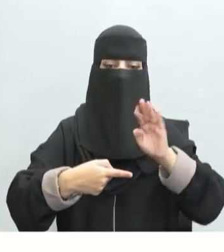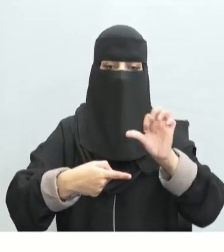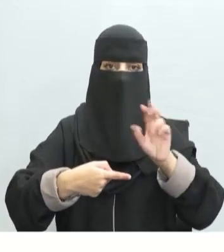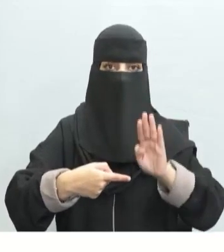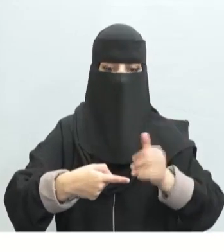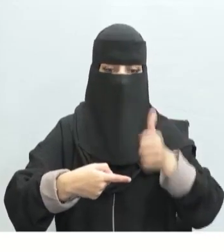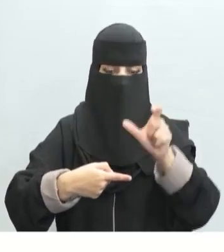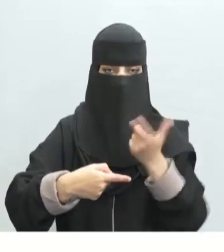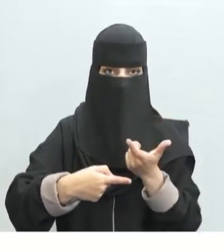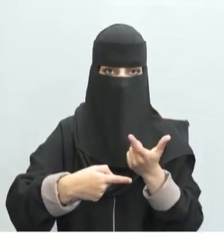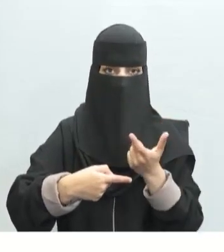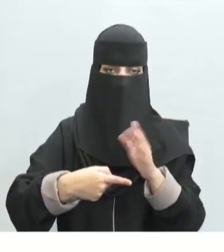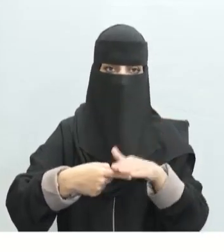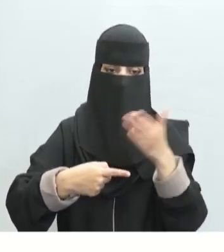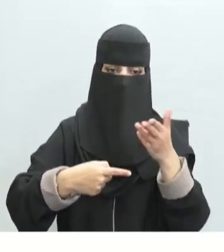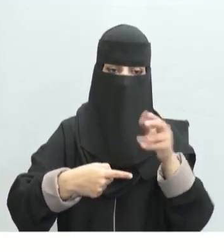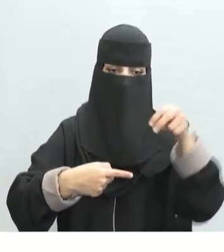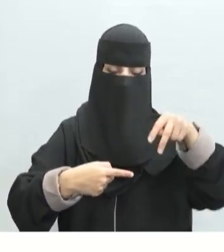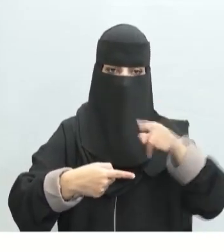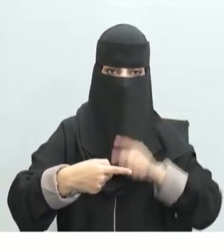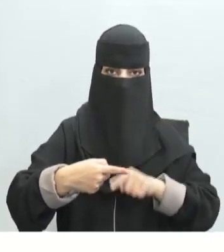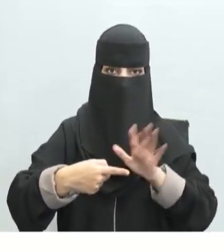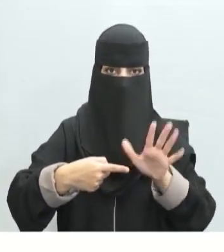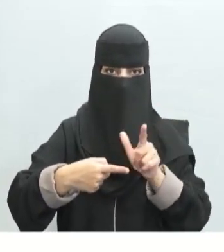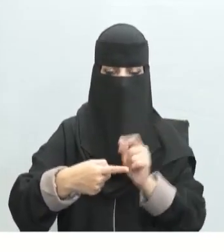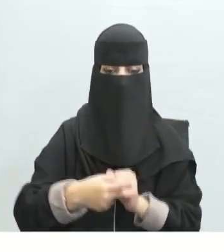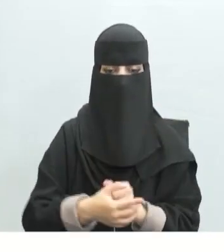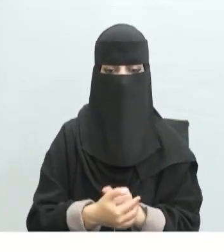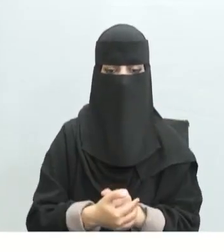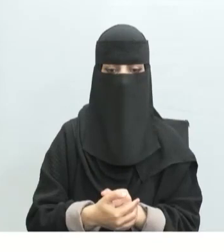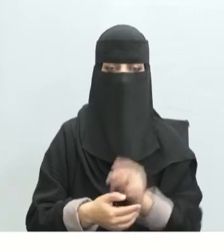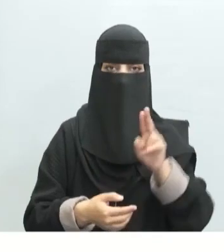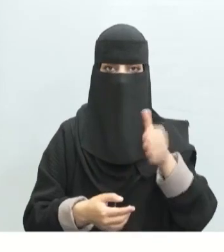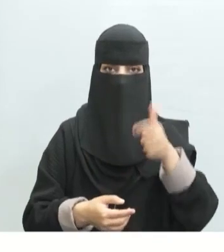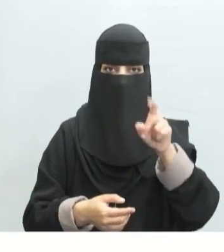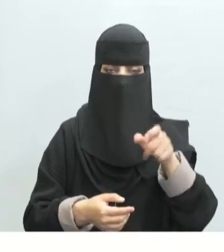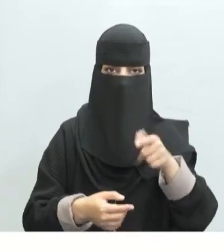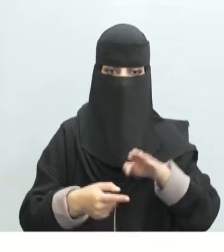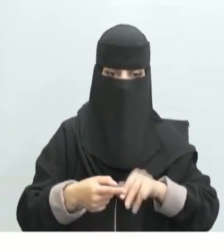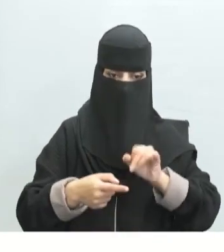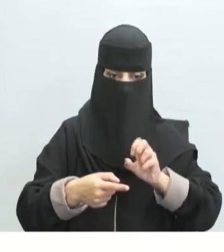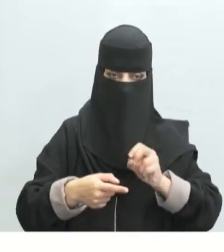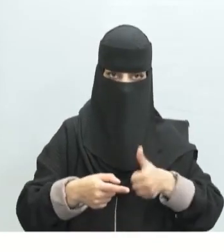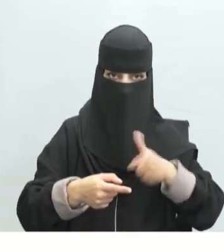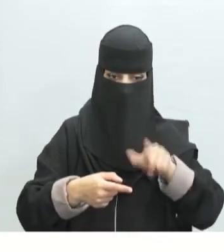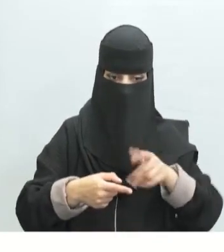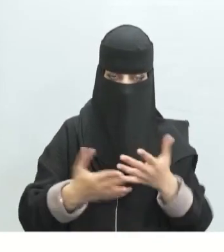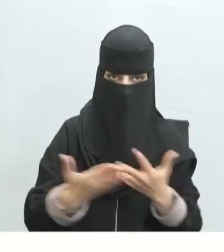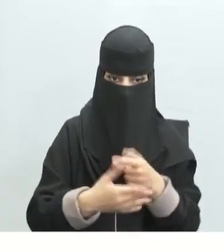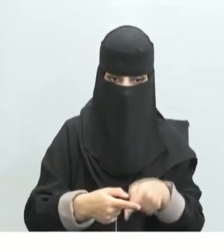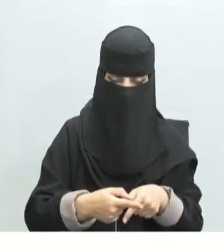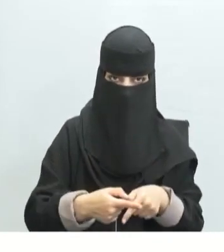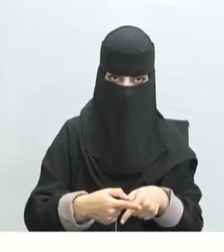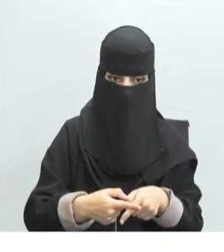المجاور على الوتر اللي هو 8 على 17 التان هو المقابل على المجاور اللي هو يكون